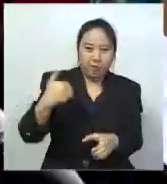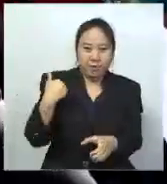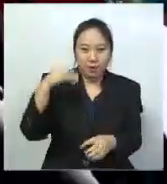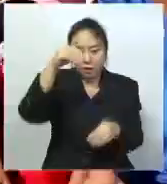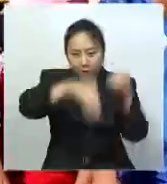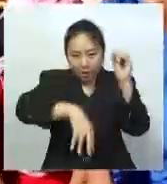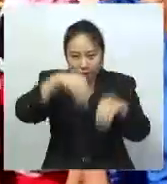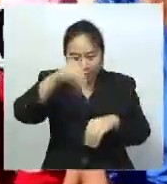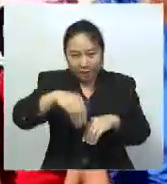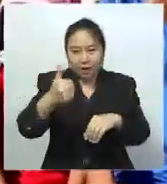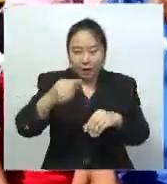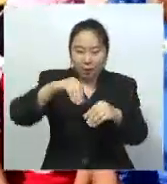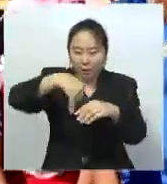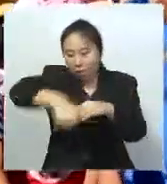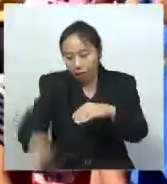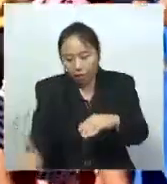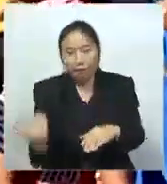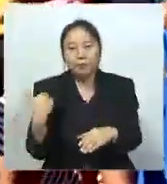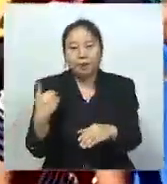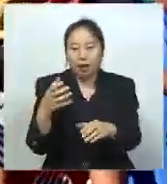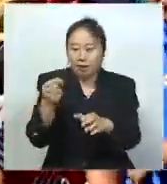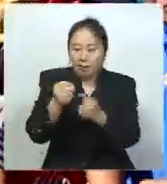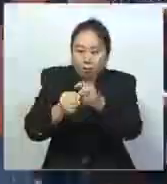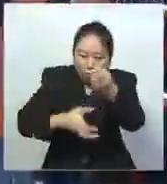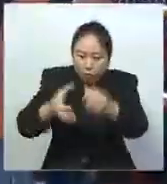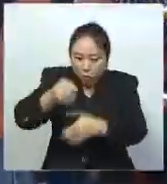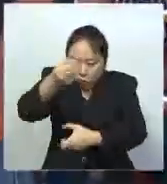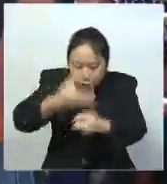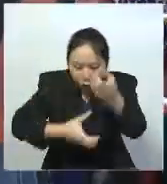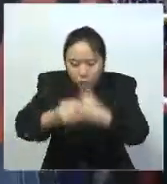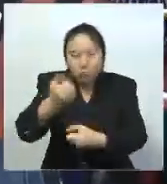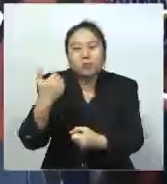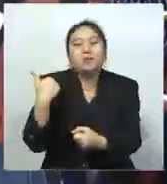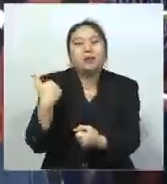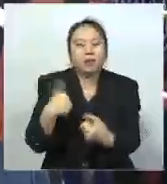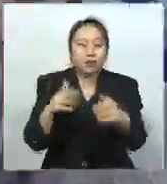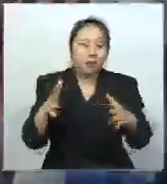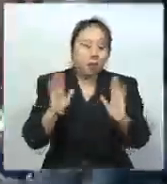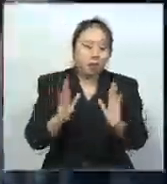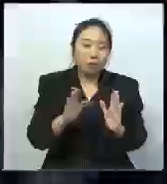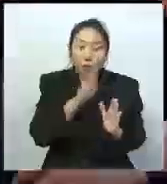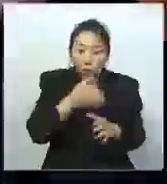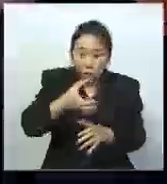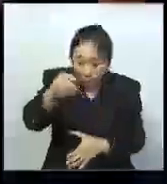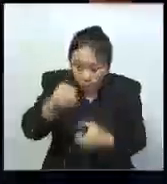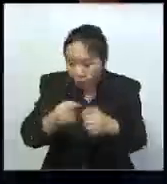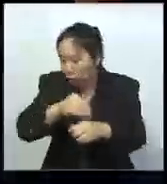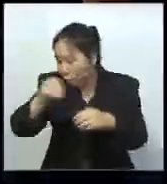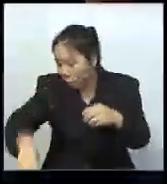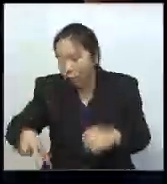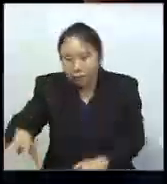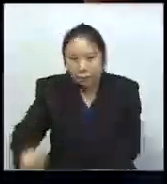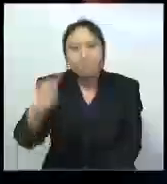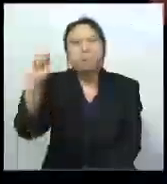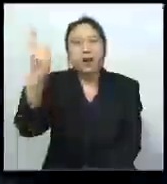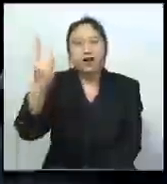นก็ใส่ลงบ้างพ่นดินไงบางตัวก็หลุดมือ นี่กองเชียร์ก็สนุกสนานกันนะคะ ครับถ้าหลุดมือเนี่ยก็ต้องลงไปจับใหม่เลยนะ